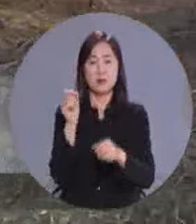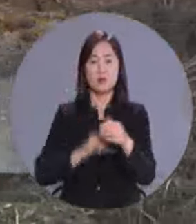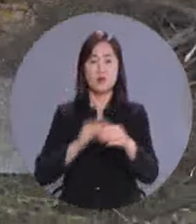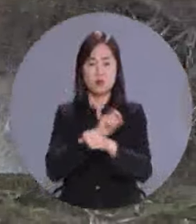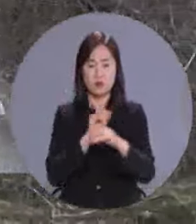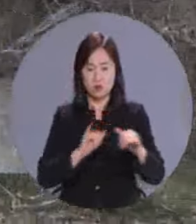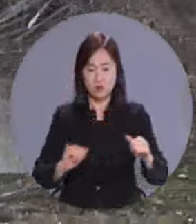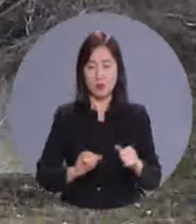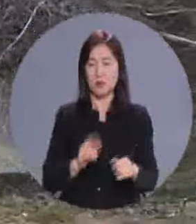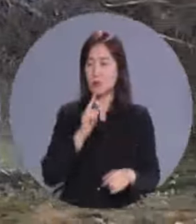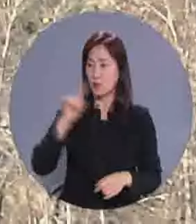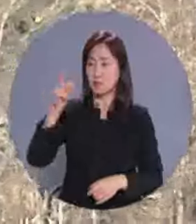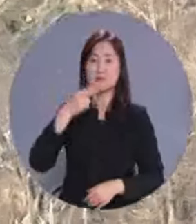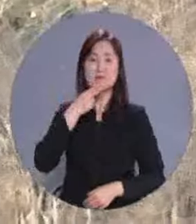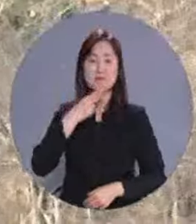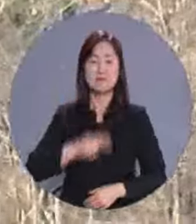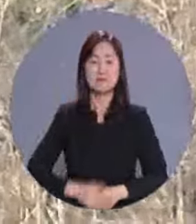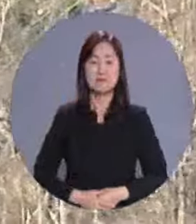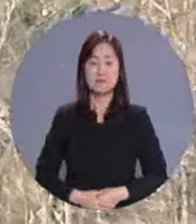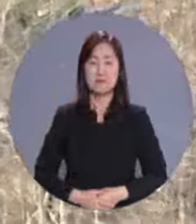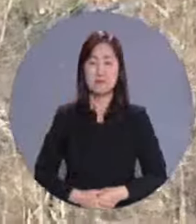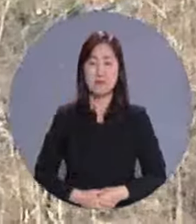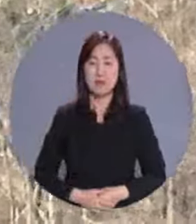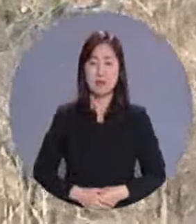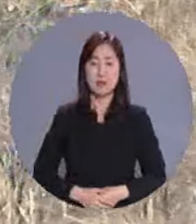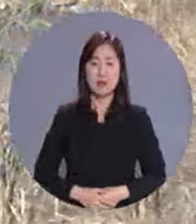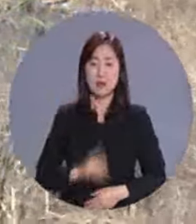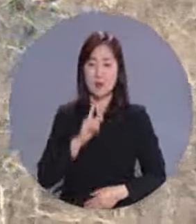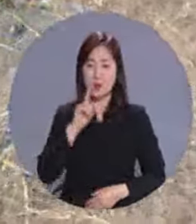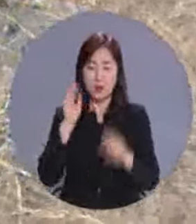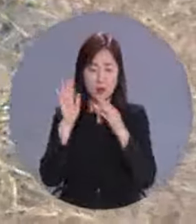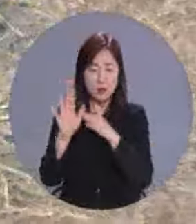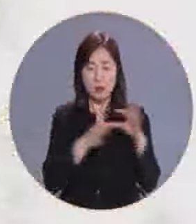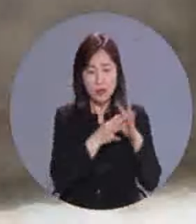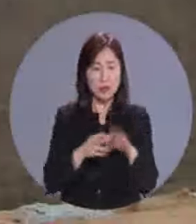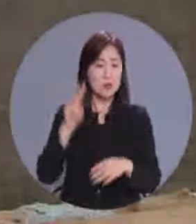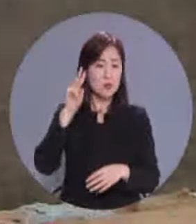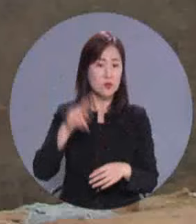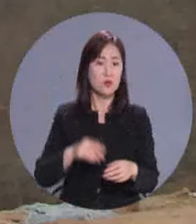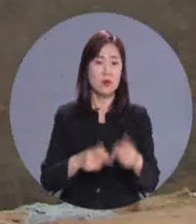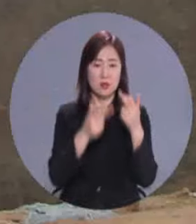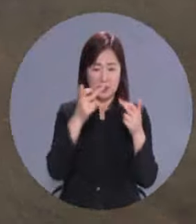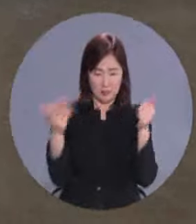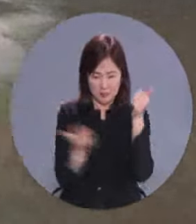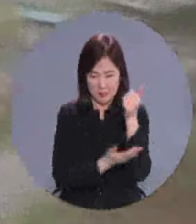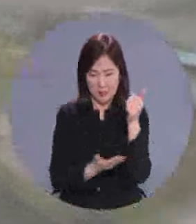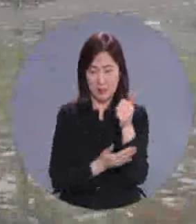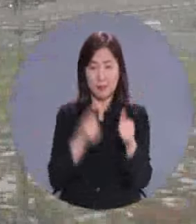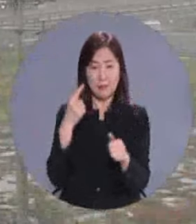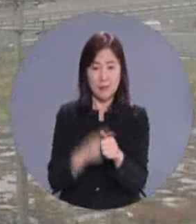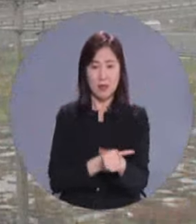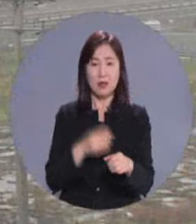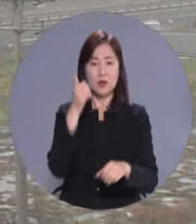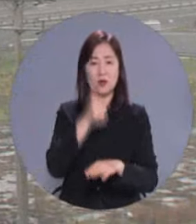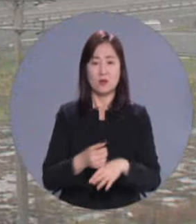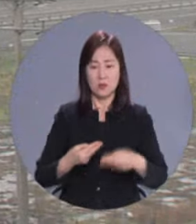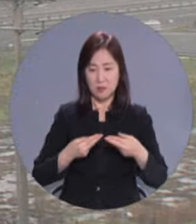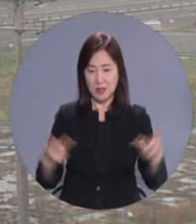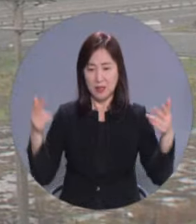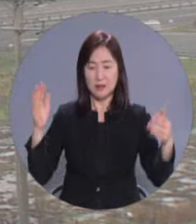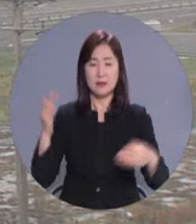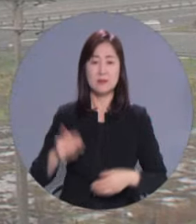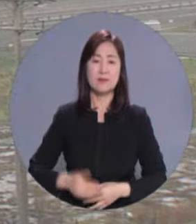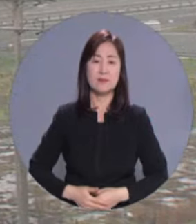보고하지도 않았습니다 공사는 그 뒤로도 이틀간 진행됐고 마을 뒷산은 결국 민둥산이 됐습니다